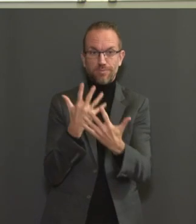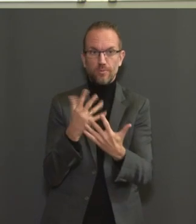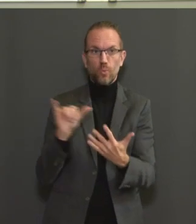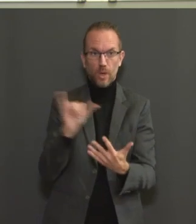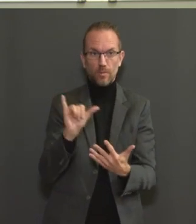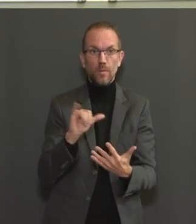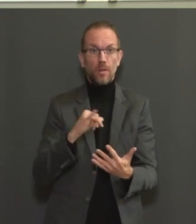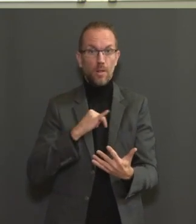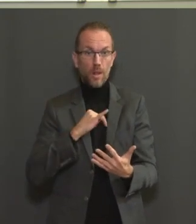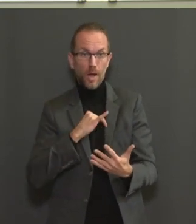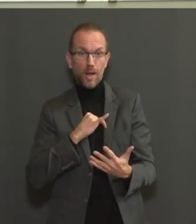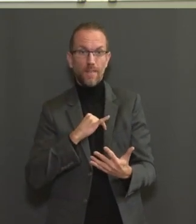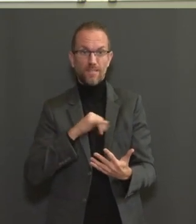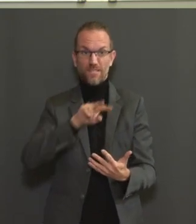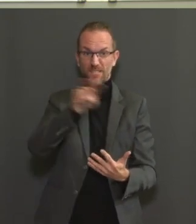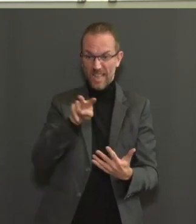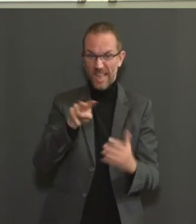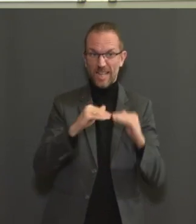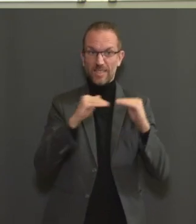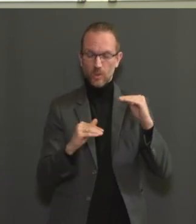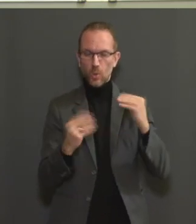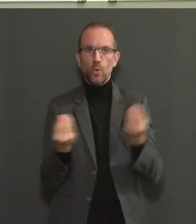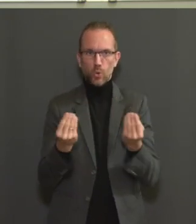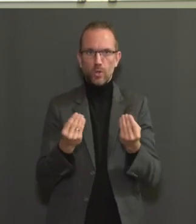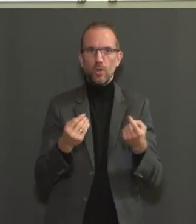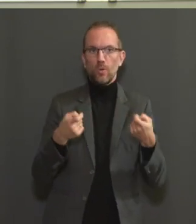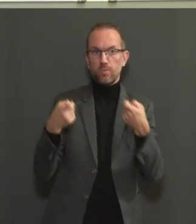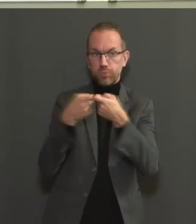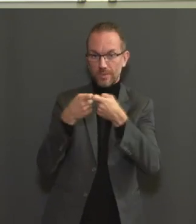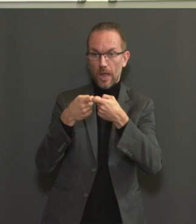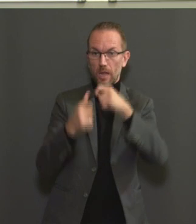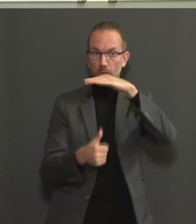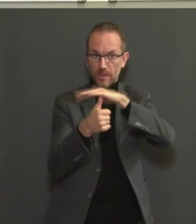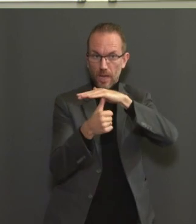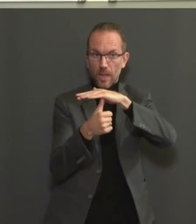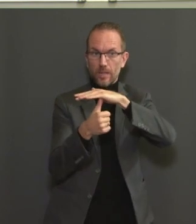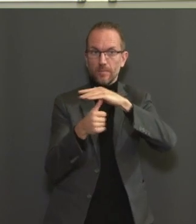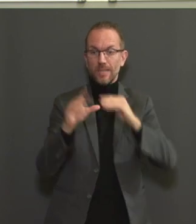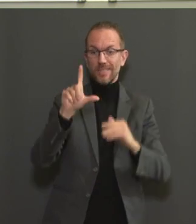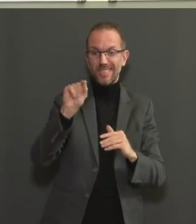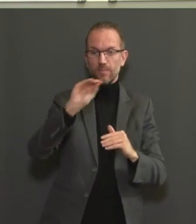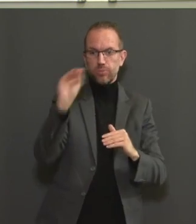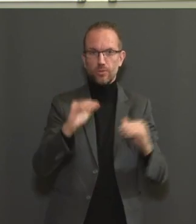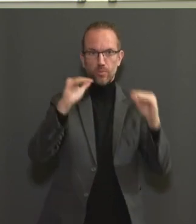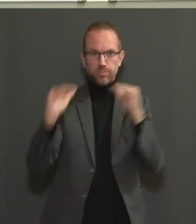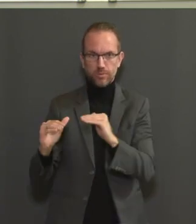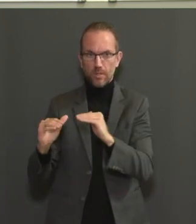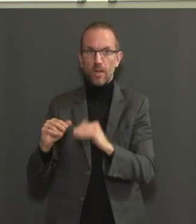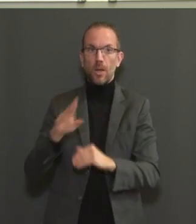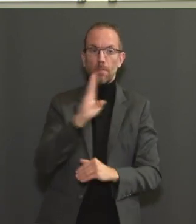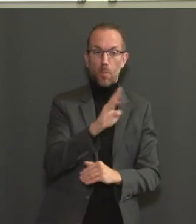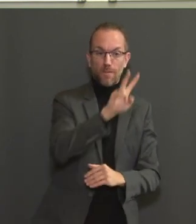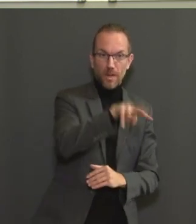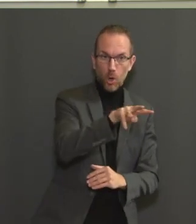une diminution sont la région de Bruxelles-Capitale, avec moins 10%, les deux Brabants, la province de